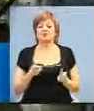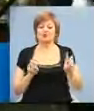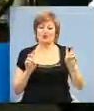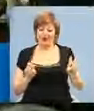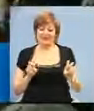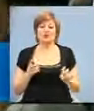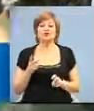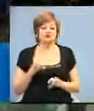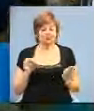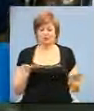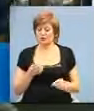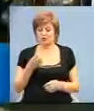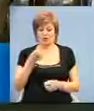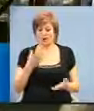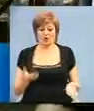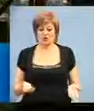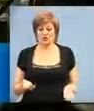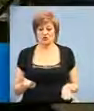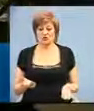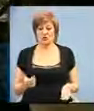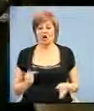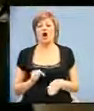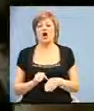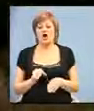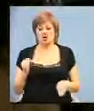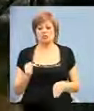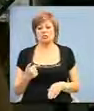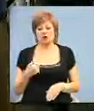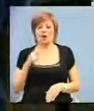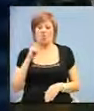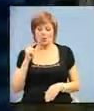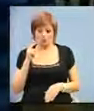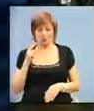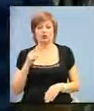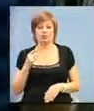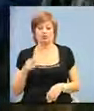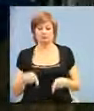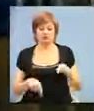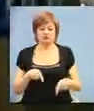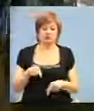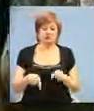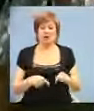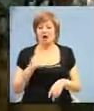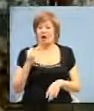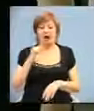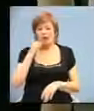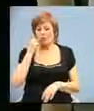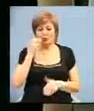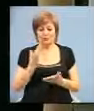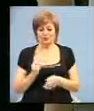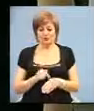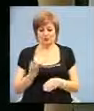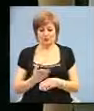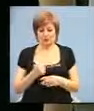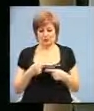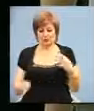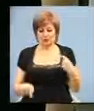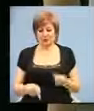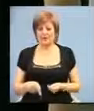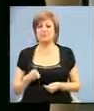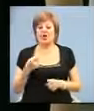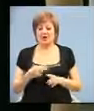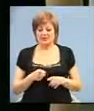ну ничего хорошего, ощущения какие. Ощущения, я так думаю, я молодой человек, а у бабушек ощущения совсем другие. Данило Щербаков каже,